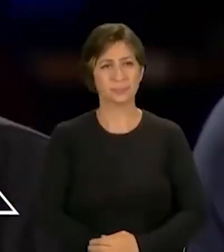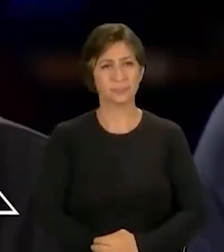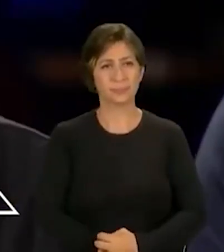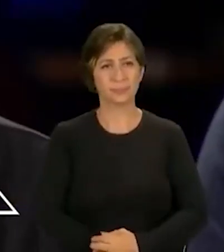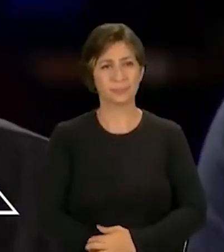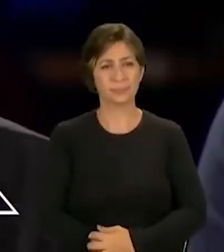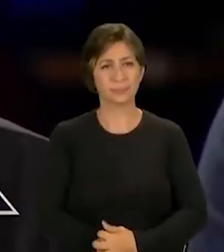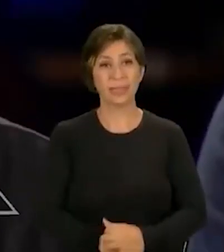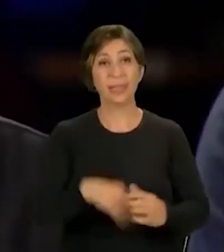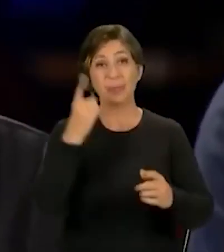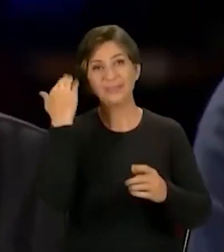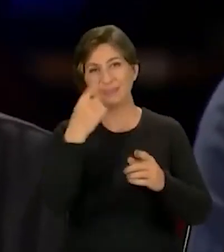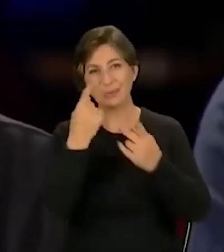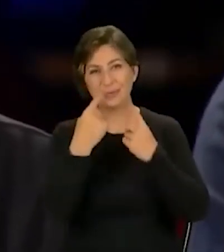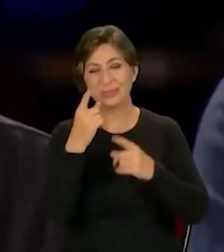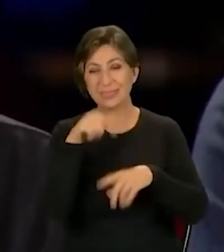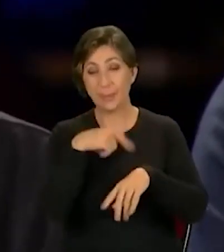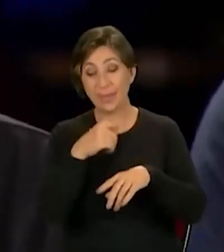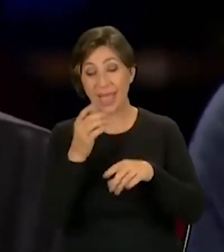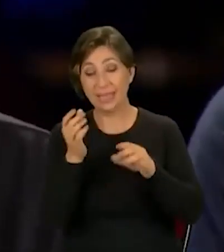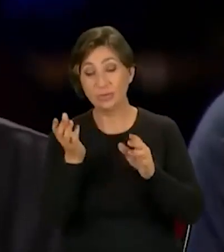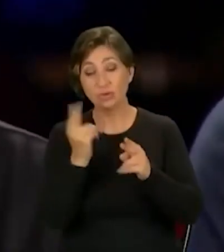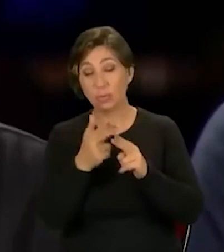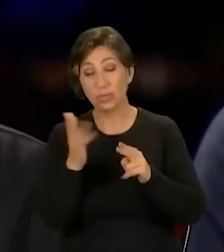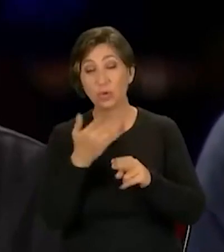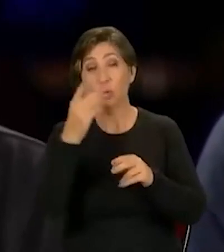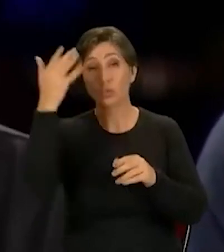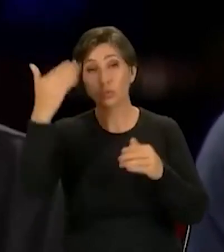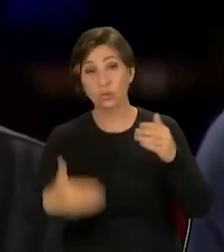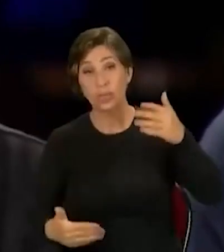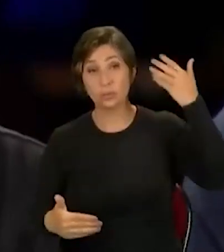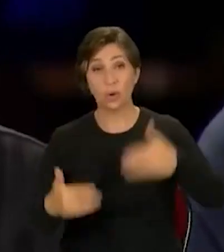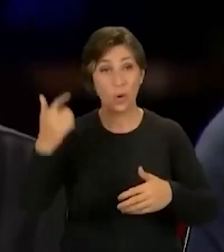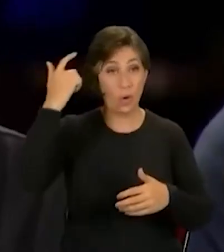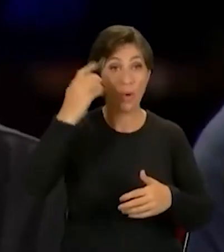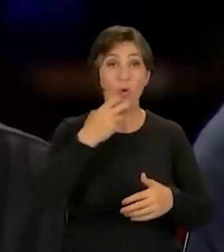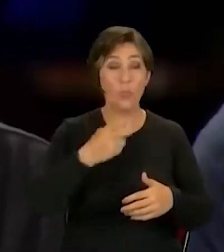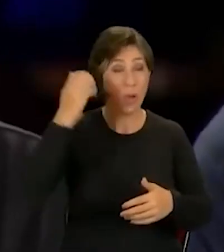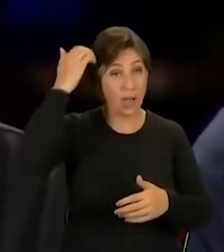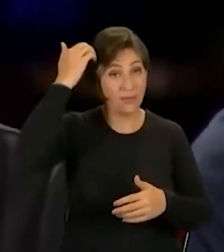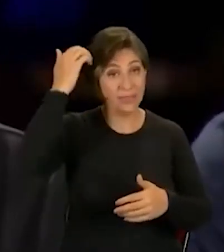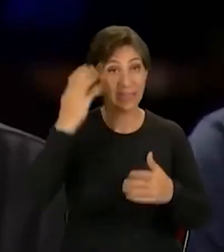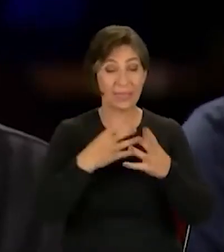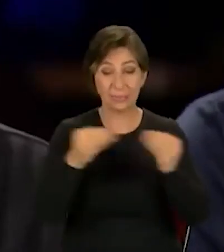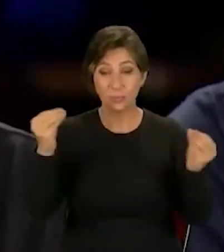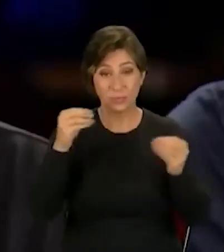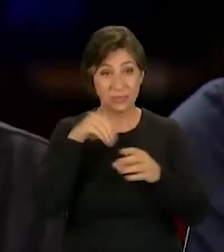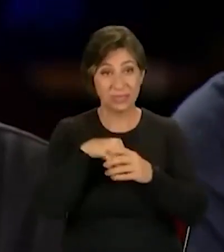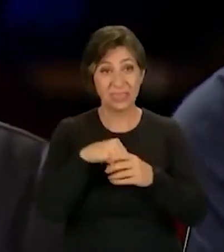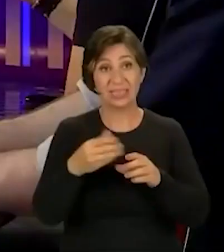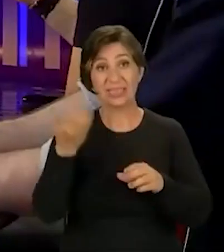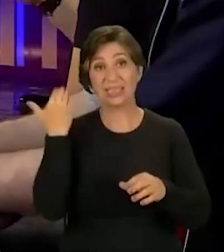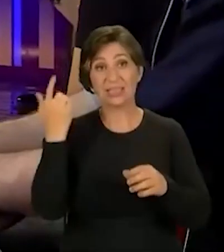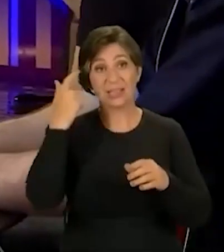çaktırmadan zamanda ne hızlı geçiyor diyordu ya. Evet, aynen. İşte o düşenler bizim ömür hafızasından düştüğü için geriye dönüp hatırladığımızda